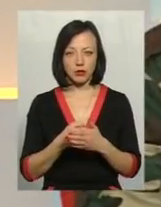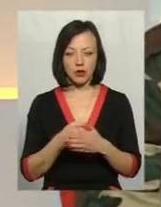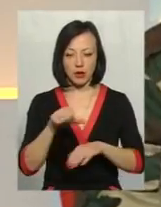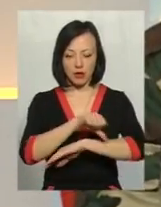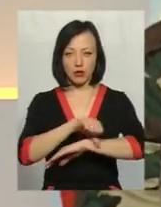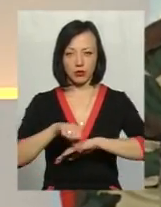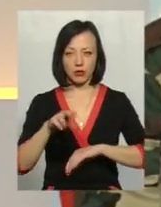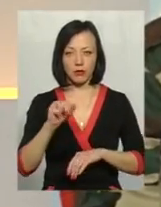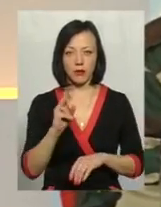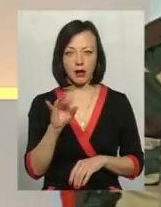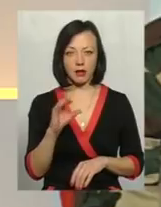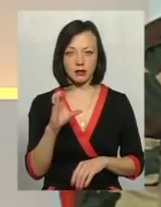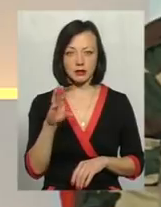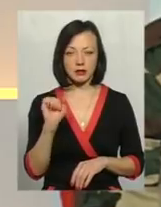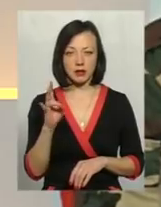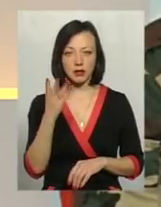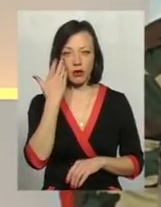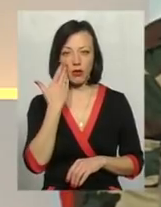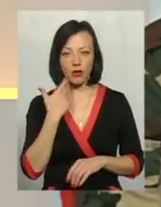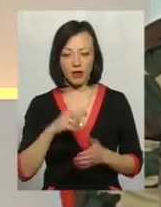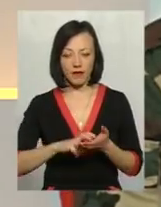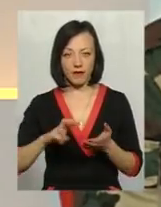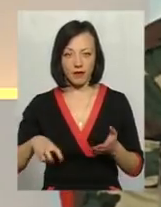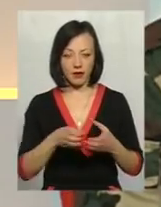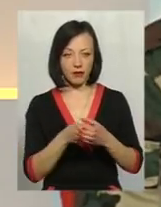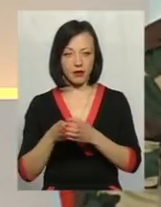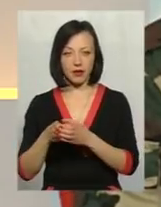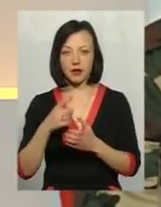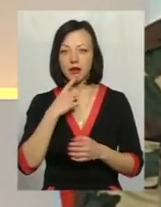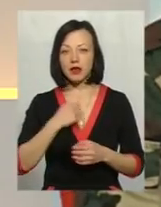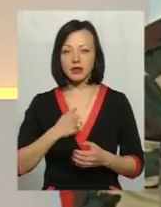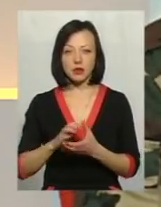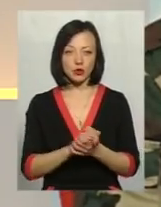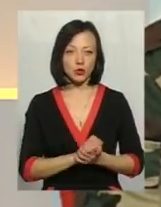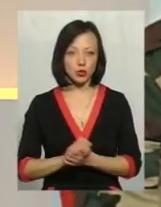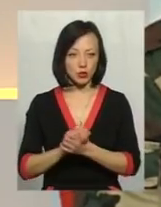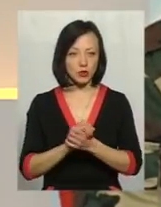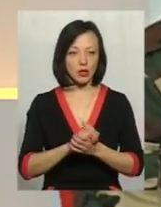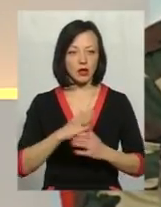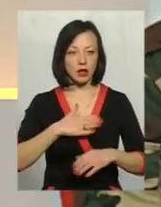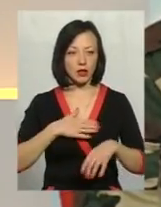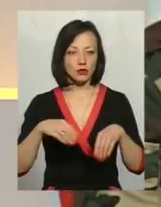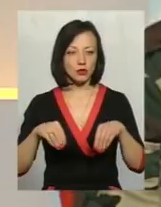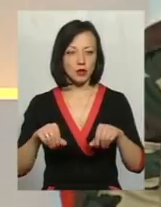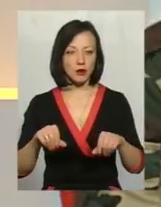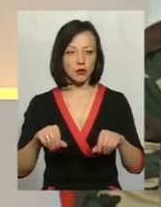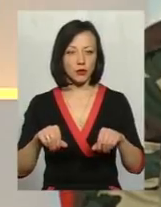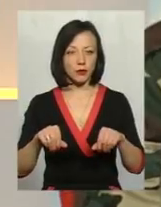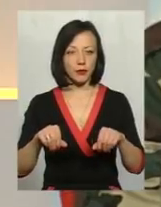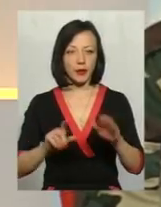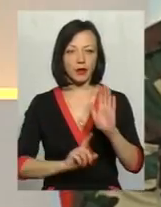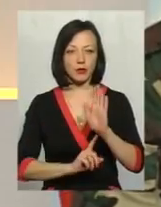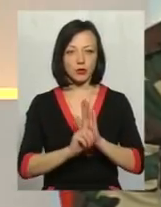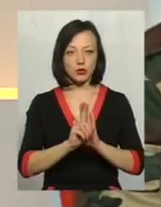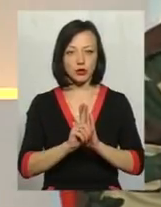Кандагарі. І коли нас вивели вже в Радянський Союз, на нашу землю, спочатку